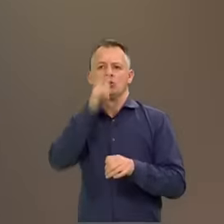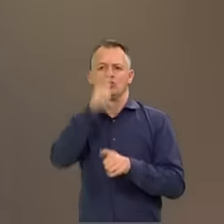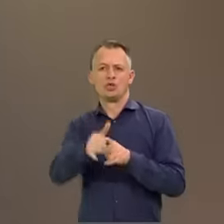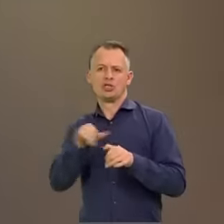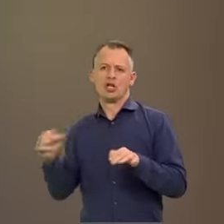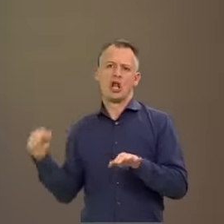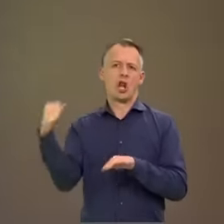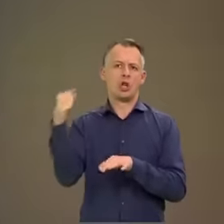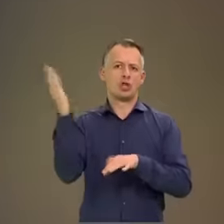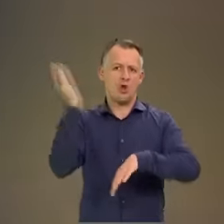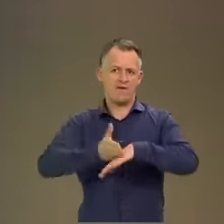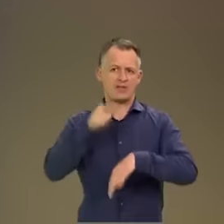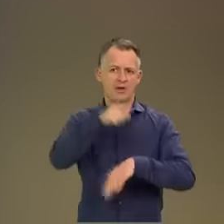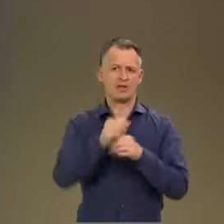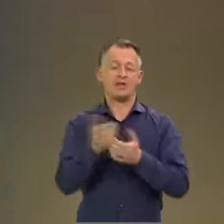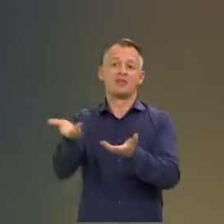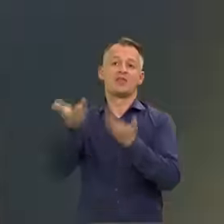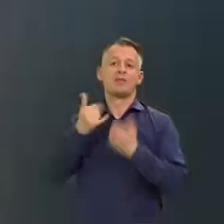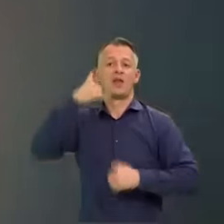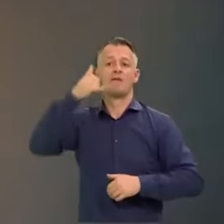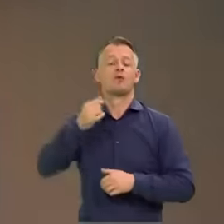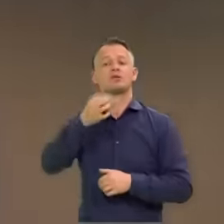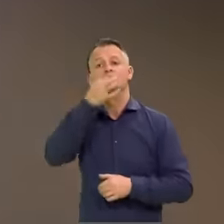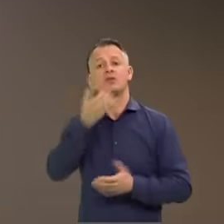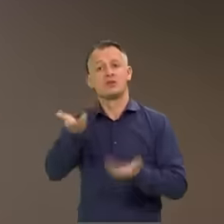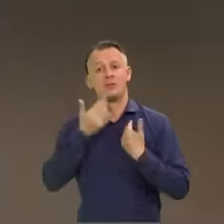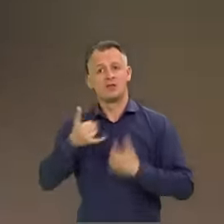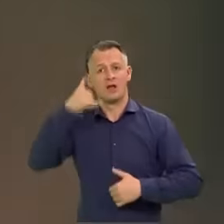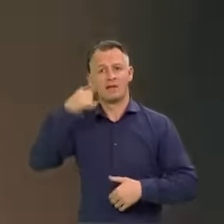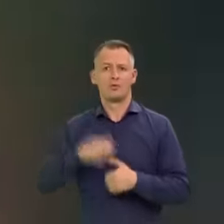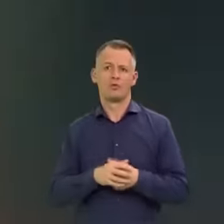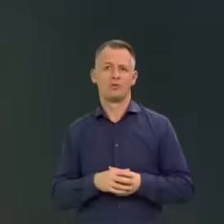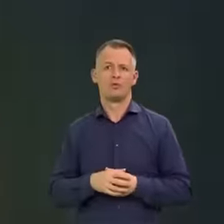Dă-i telefonul! Dă-i telefonul! Dă-i telefonul!